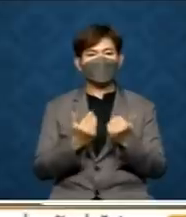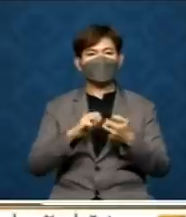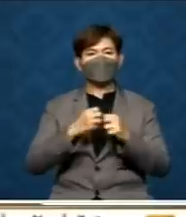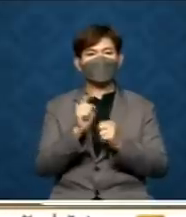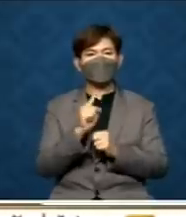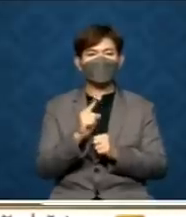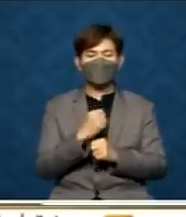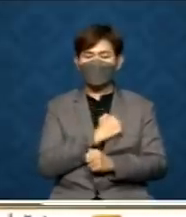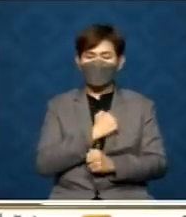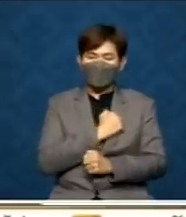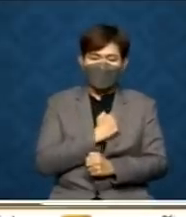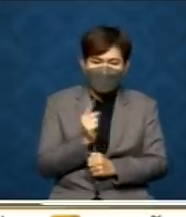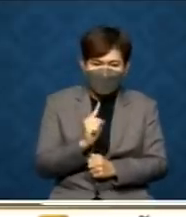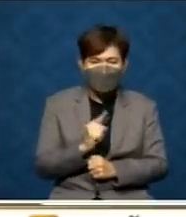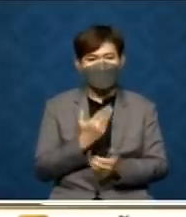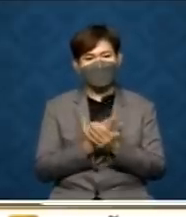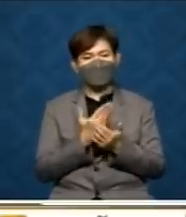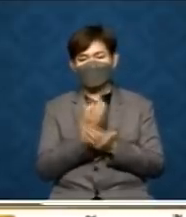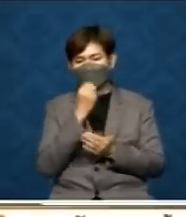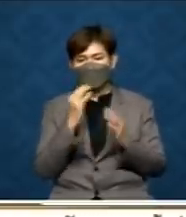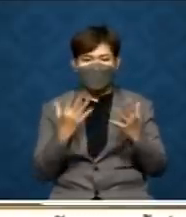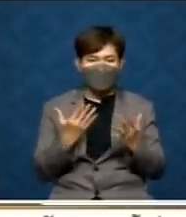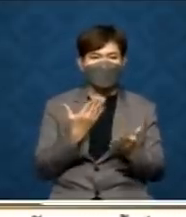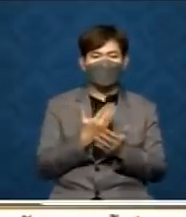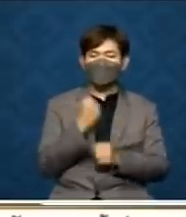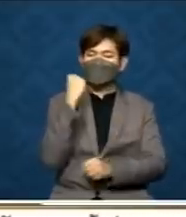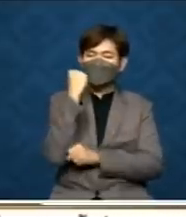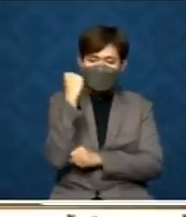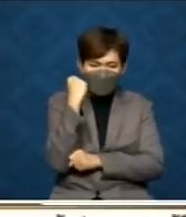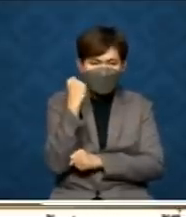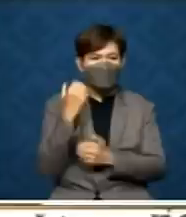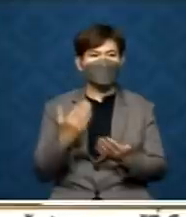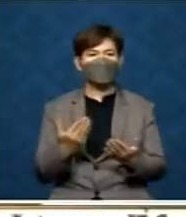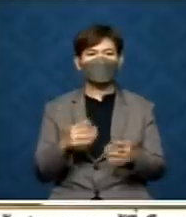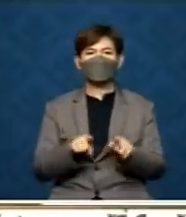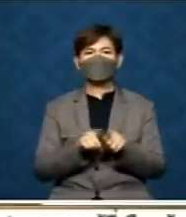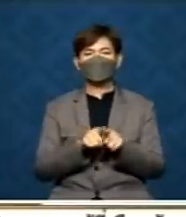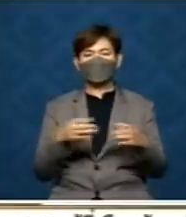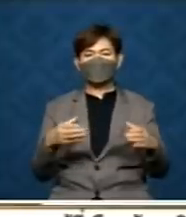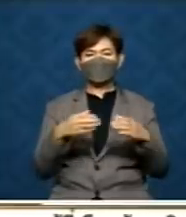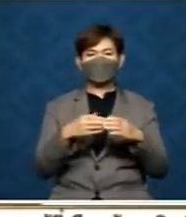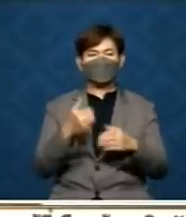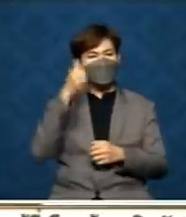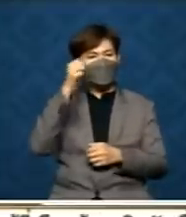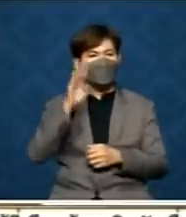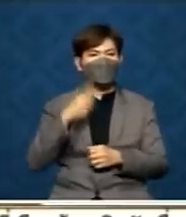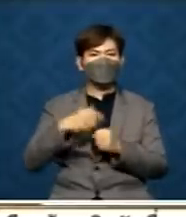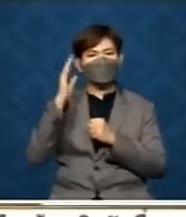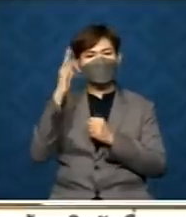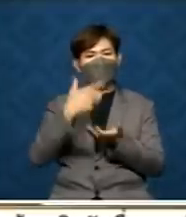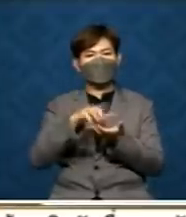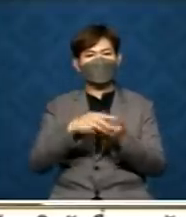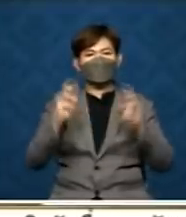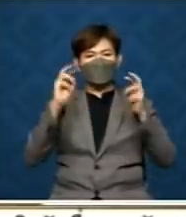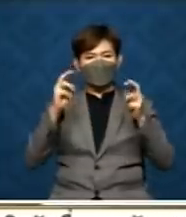ทุกอันต่อมาก็คืออดอยากยากจนถ้ามีก็คือเพื่อนที่พวกค่ะมาชีวันนี้เขาประมวลกันมาอย่างเงี้ย